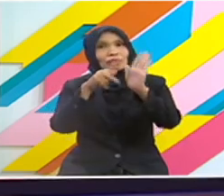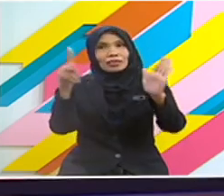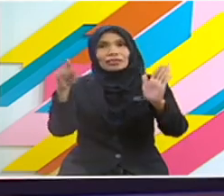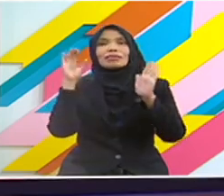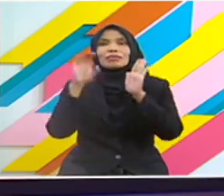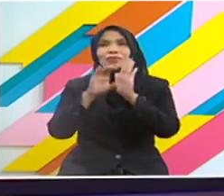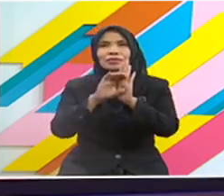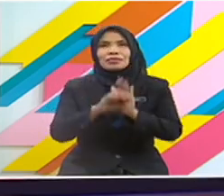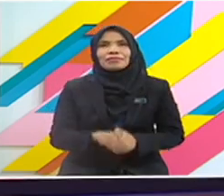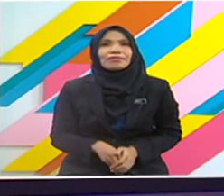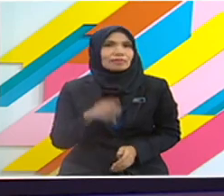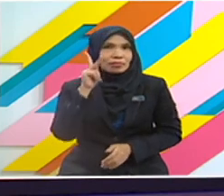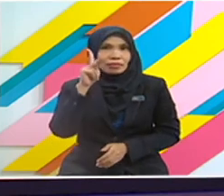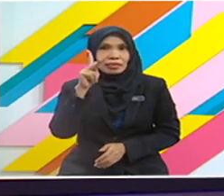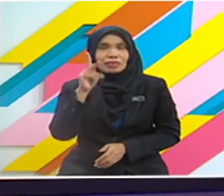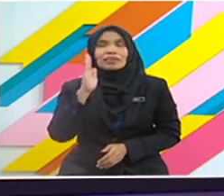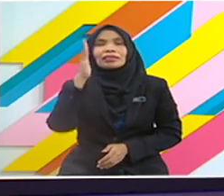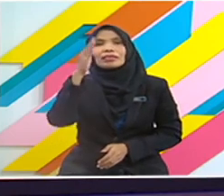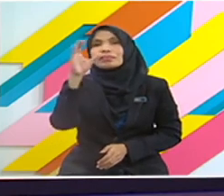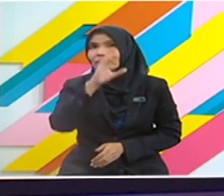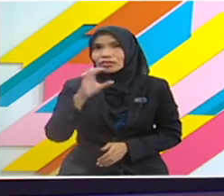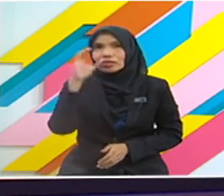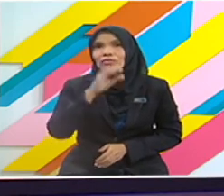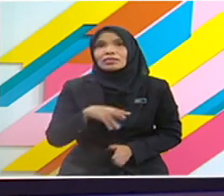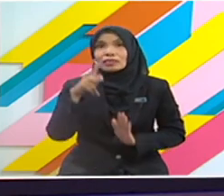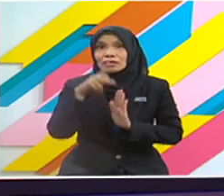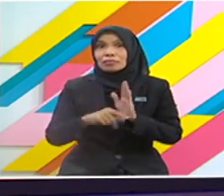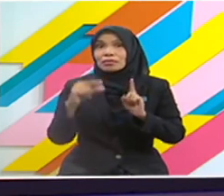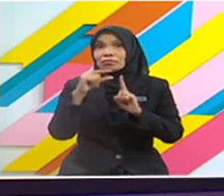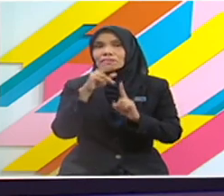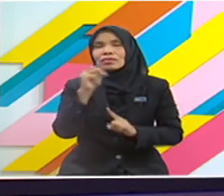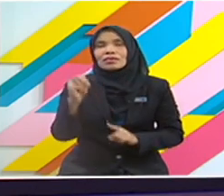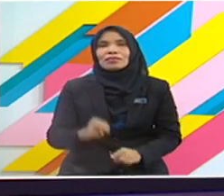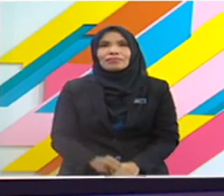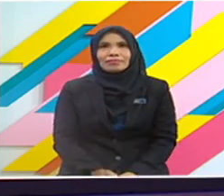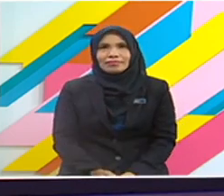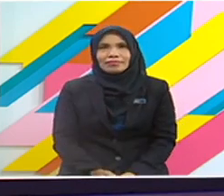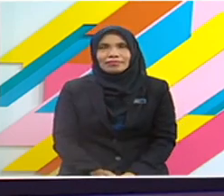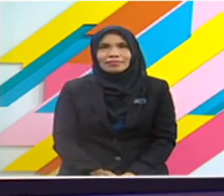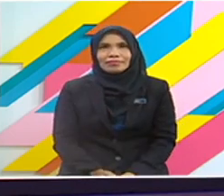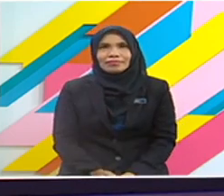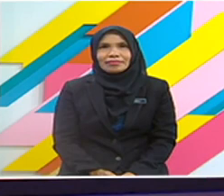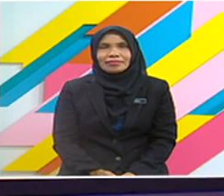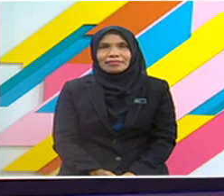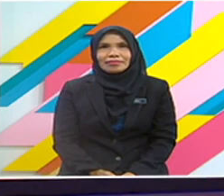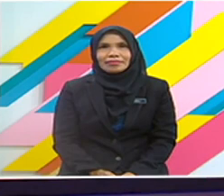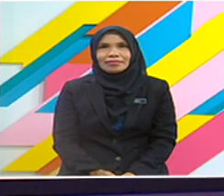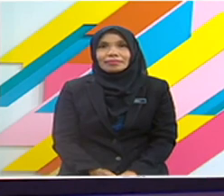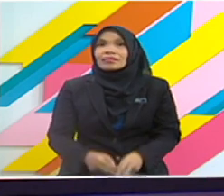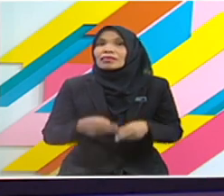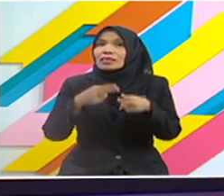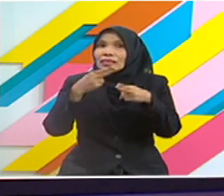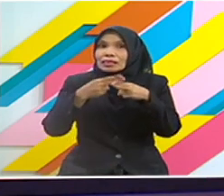diperkenalkan dan Kak Rina perlu mencari perkataan bagi nama organ deria yang ditunjukkan. Boleh, okay. Cikgu Su. Dah bersedia, Kak